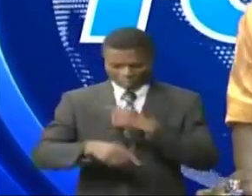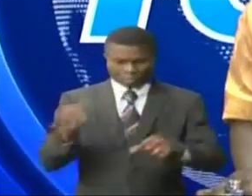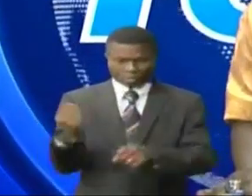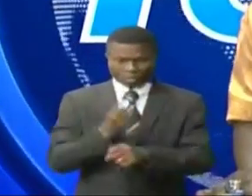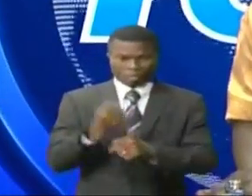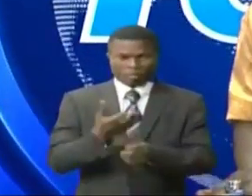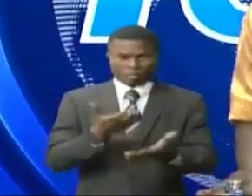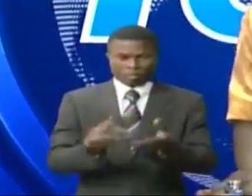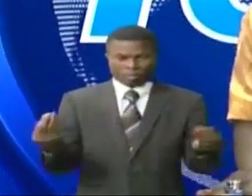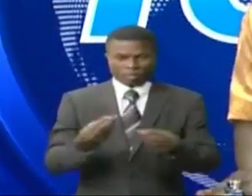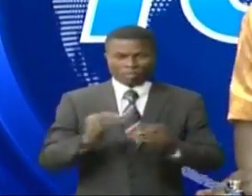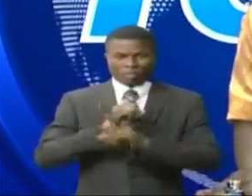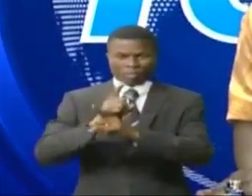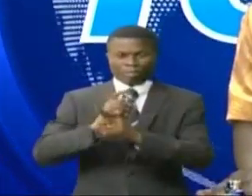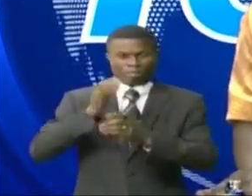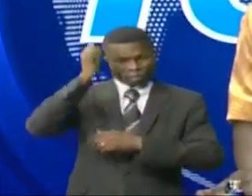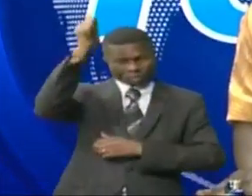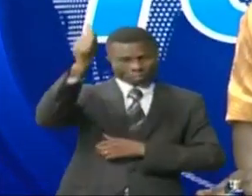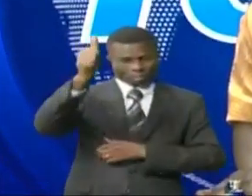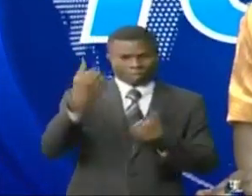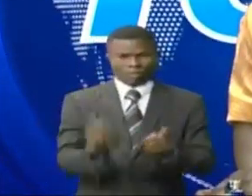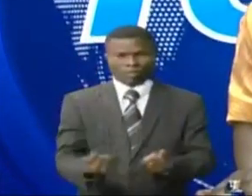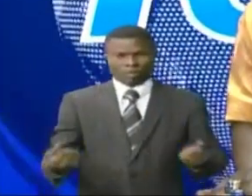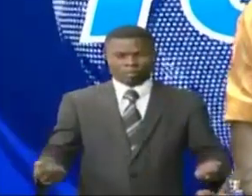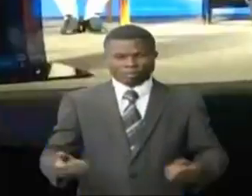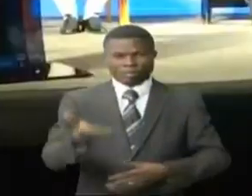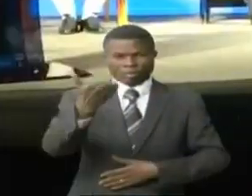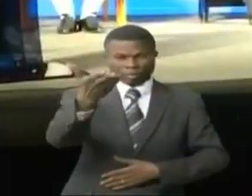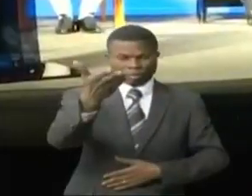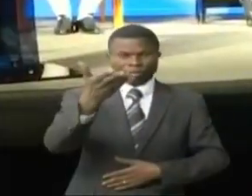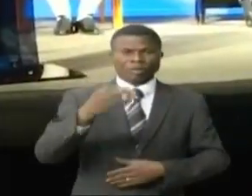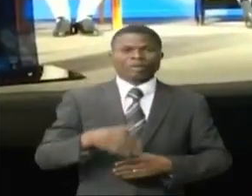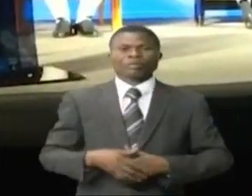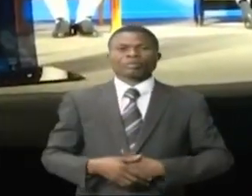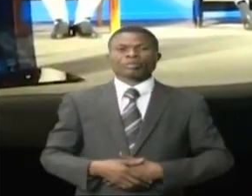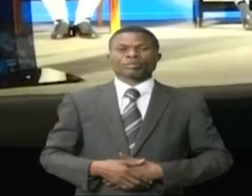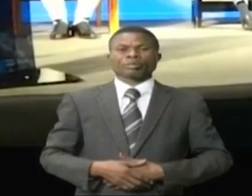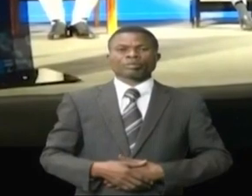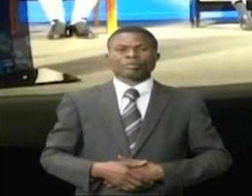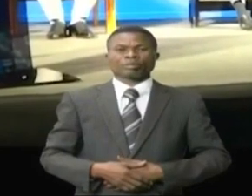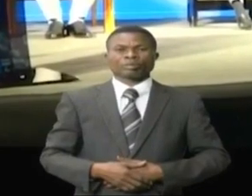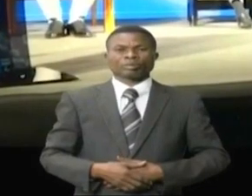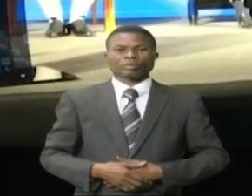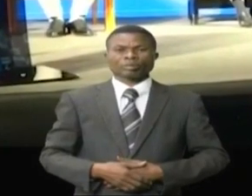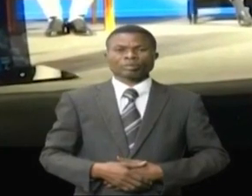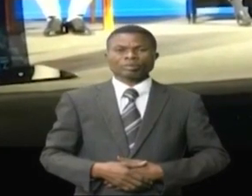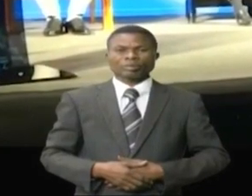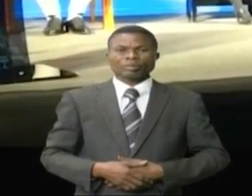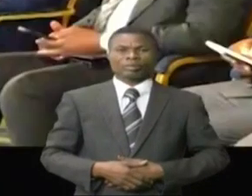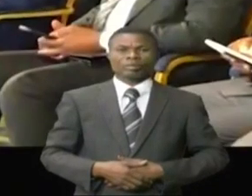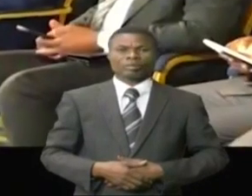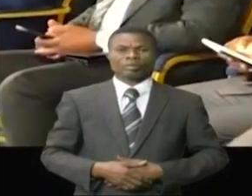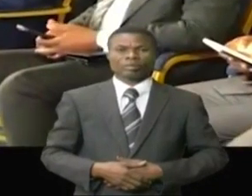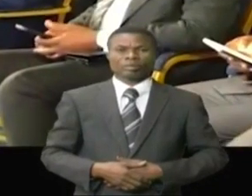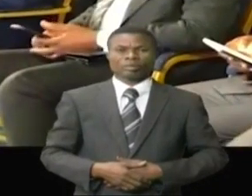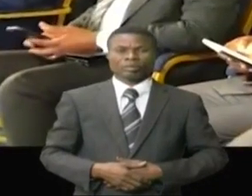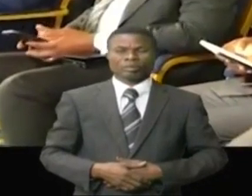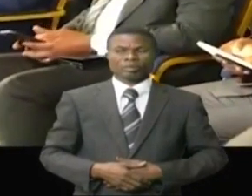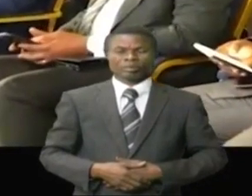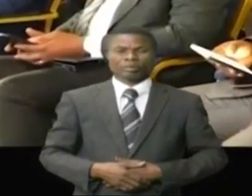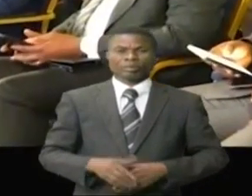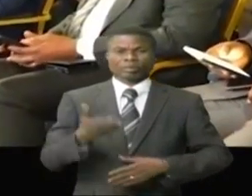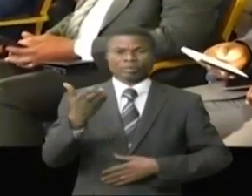l'action afin d'assurer l'avenir des enfants. À la promotion de l'approche multisectorielle, inclusive